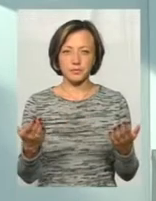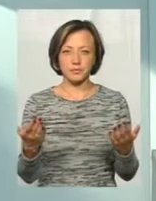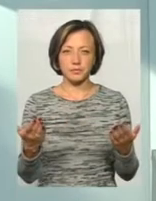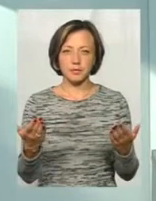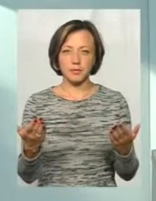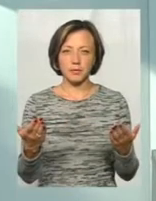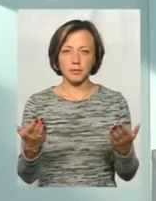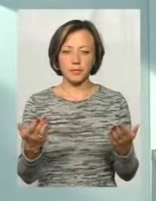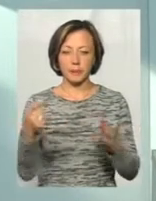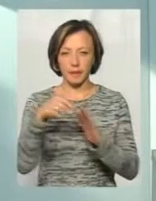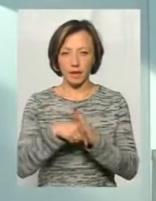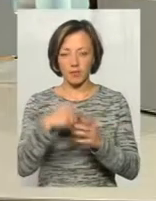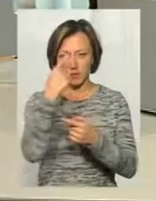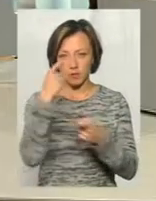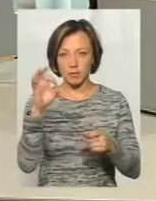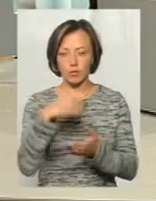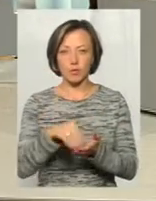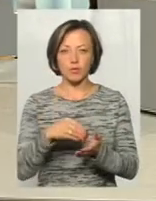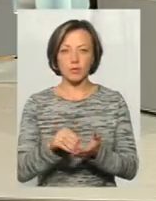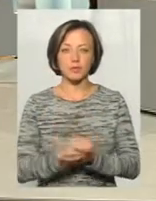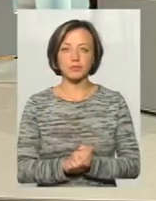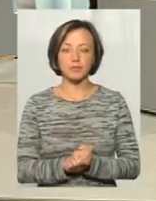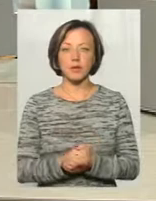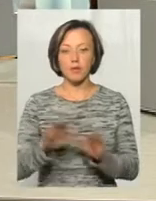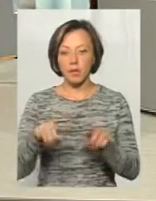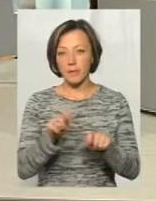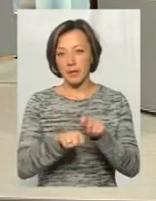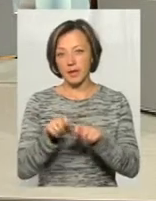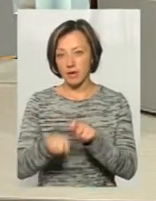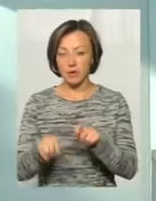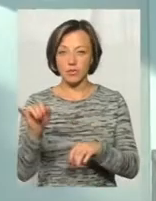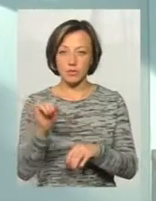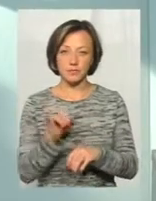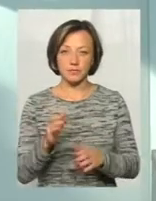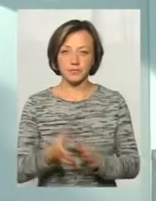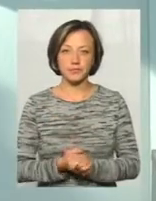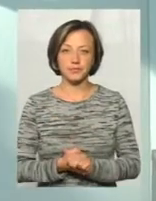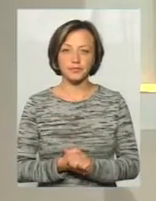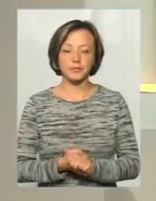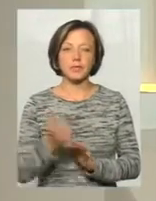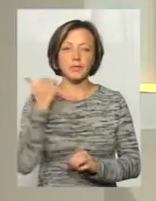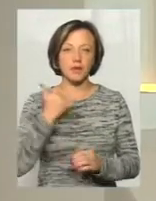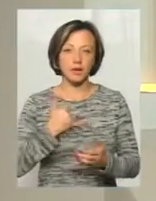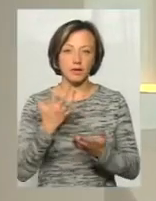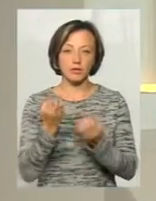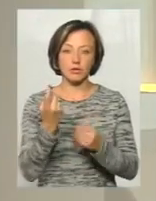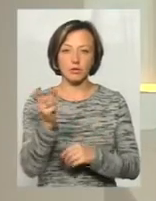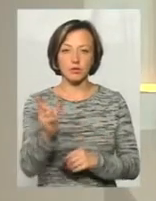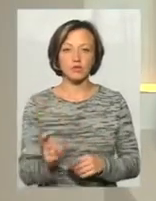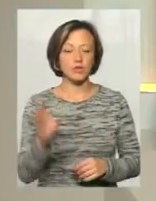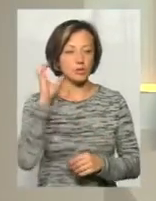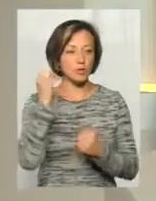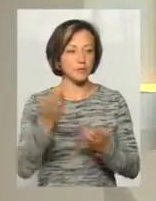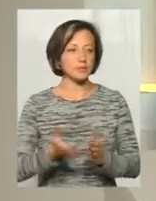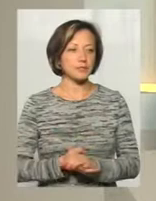яка містить інформацію про ці покупки. Дякую, тобто пане. Потім ці покупки перевіряються, звичайно, але... У нас на зв'язку є ще один глядач, давайте